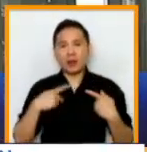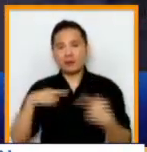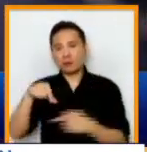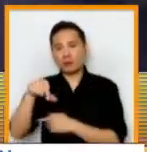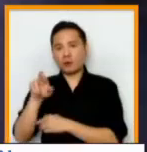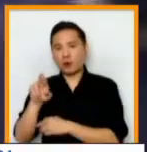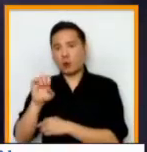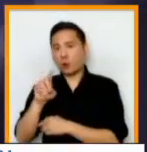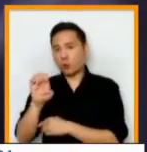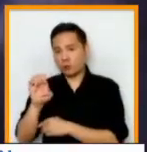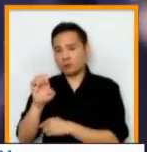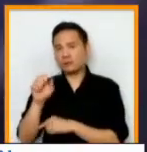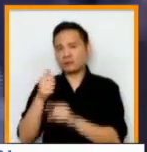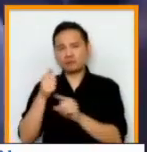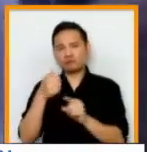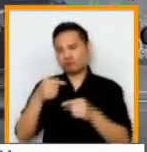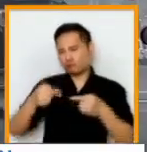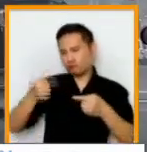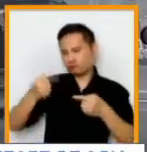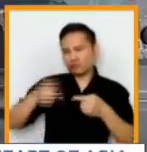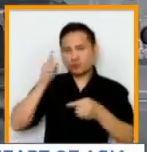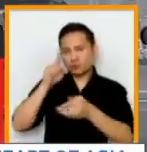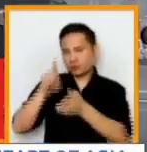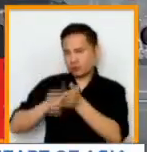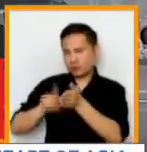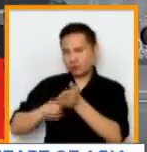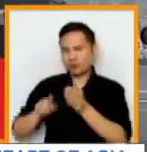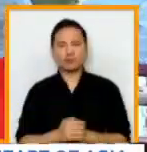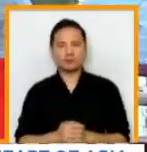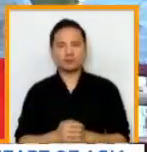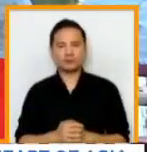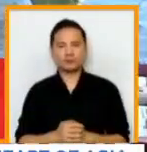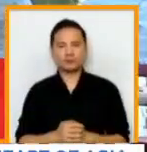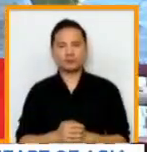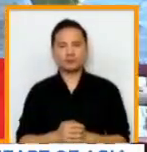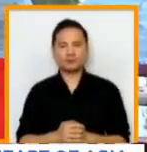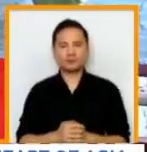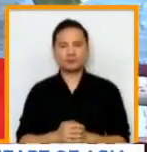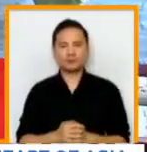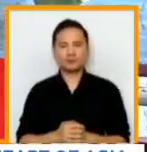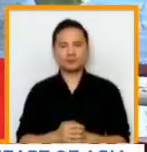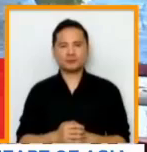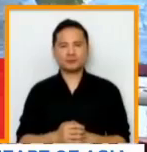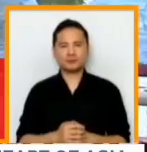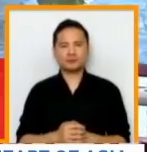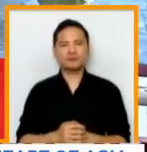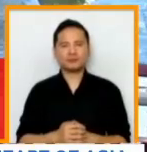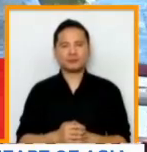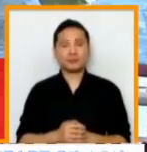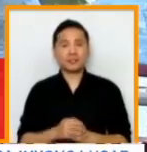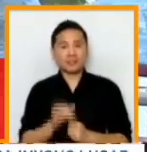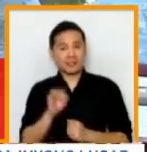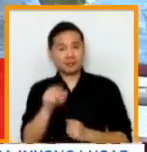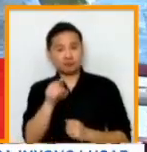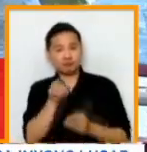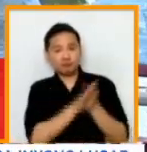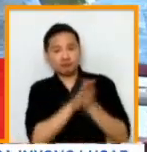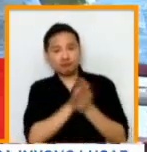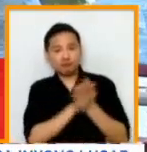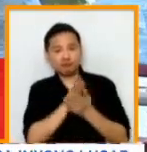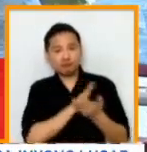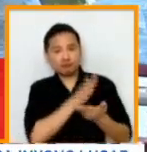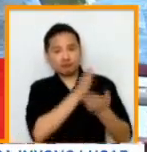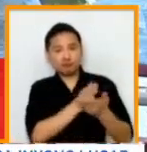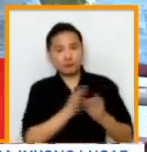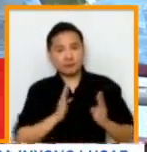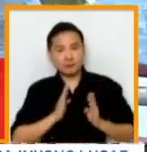triage. 2,000 turista lang kada araw ang papayagan. Igan, para sa mga gustong pumunta rito, ang pwede niyong gawin pala, ngayon